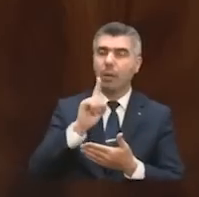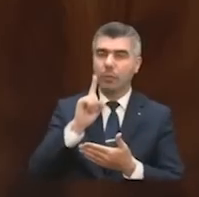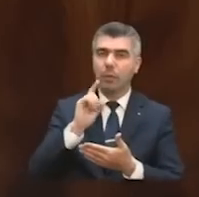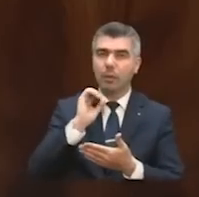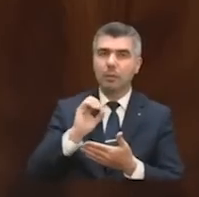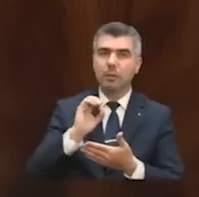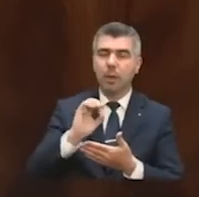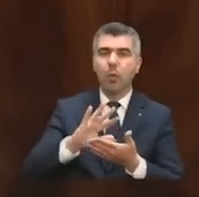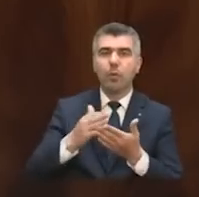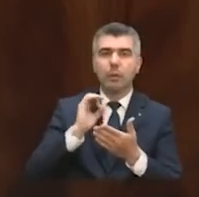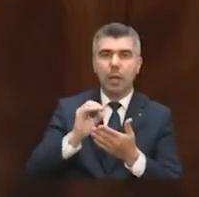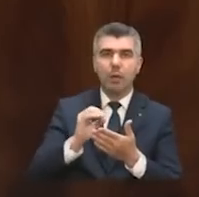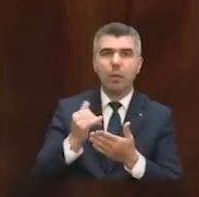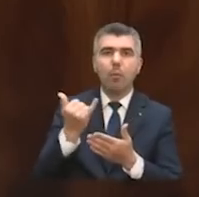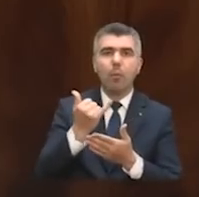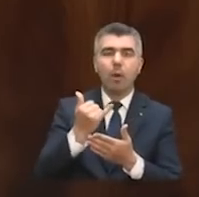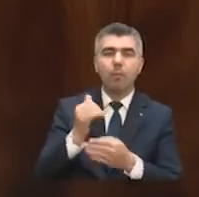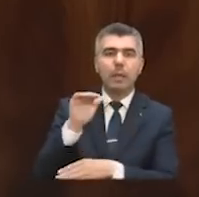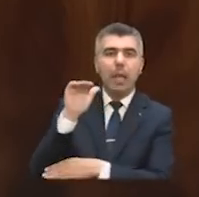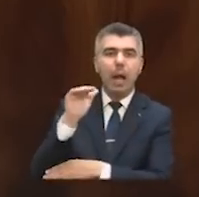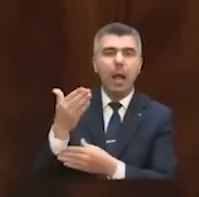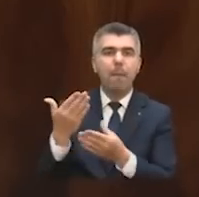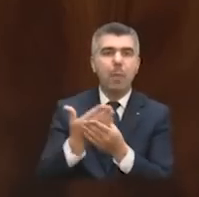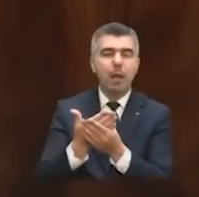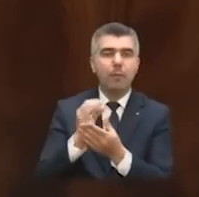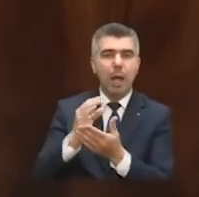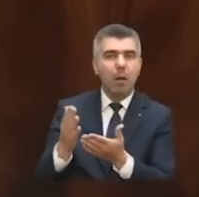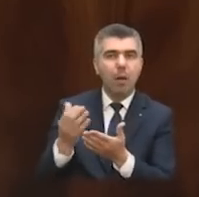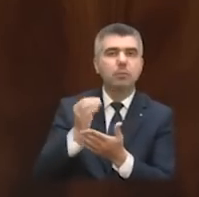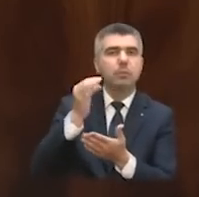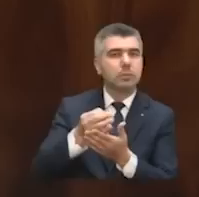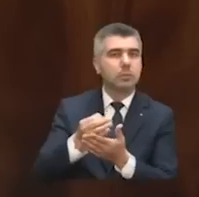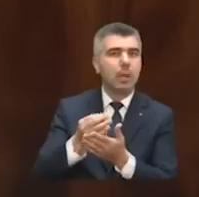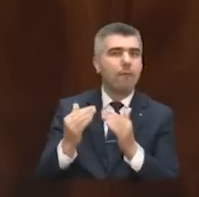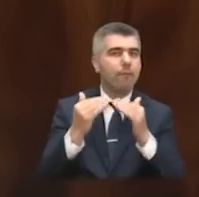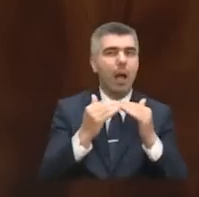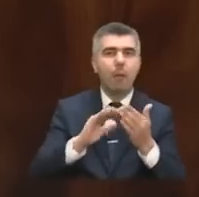كما مشهود به التوافق في القضية الوطنية الأولى، هي قضية الصحراء المغربية.